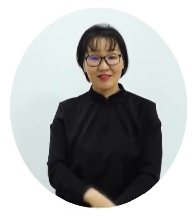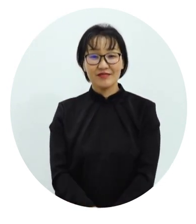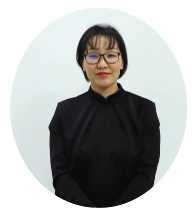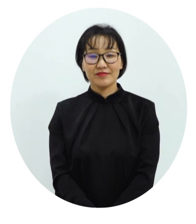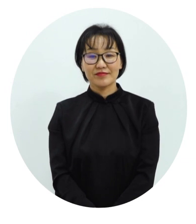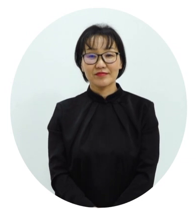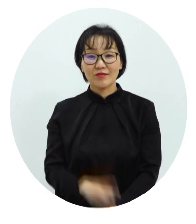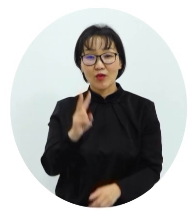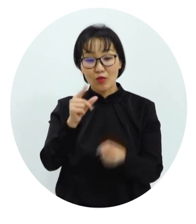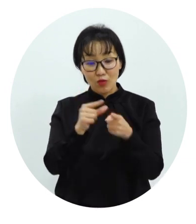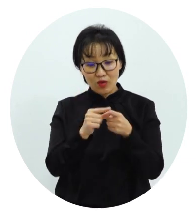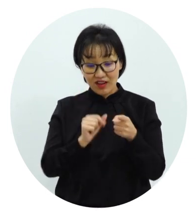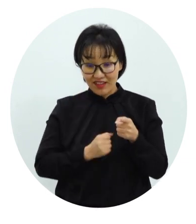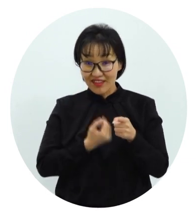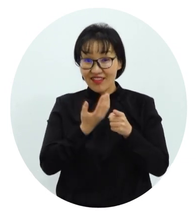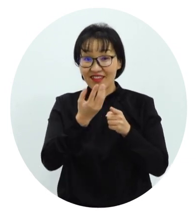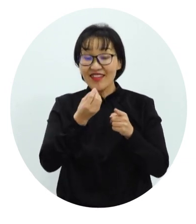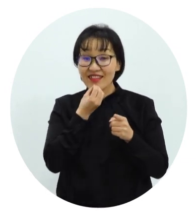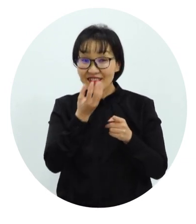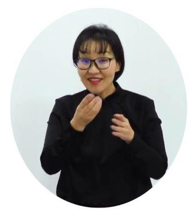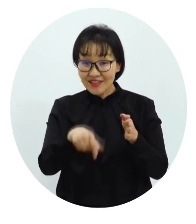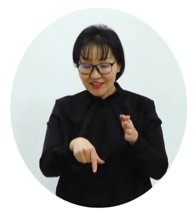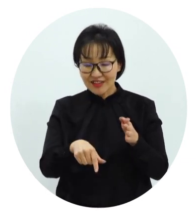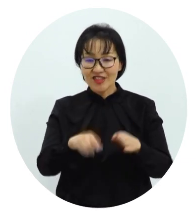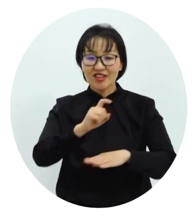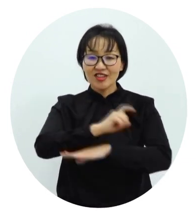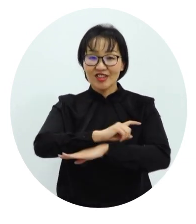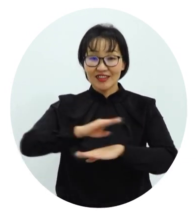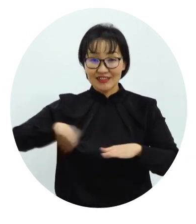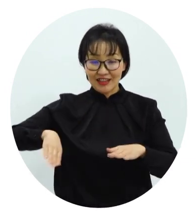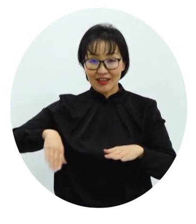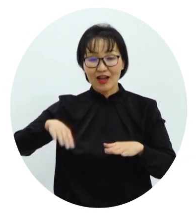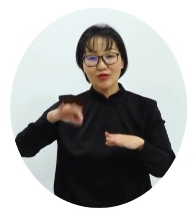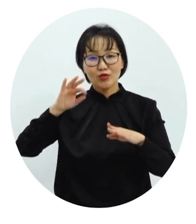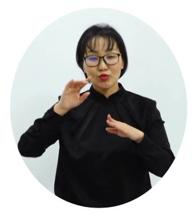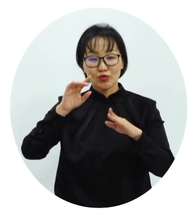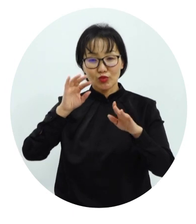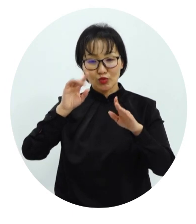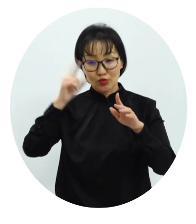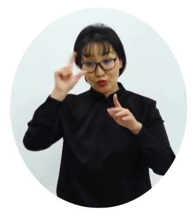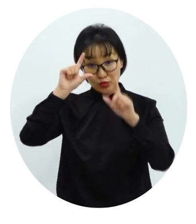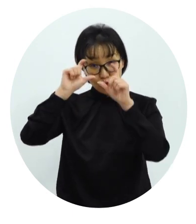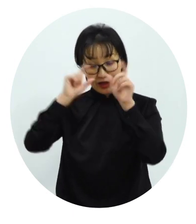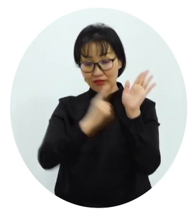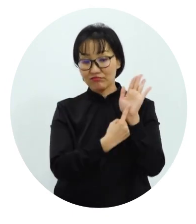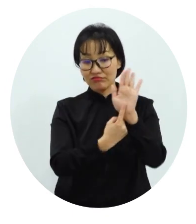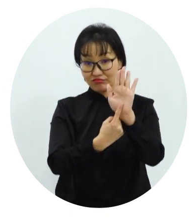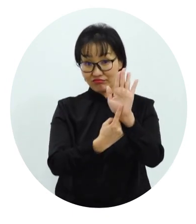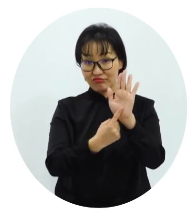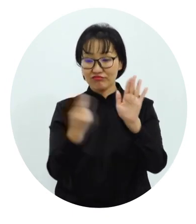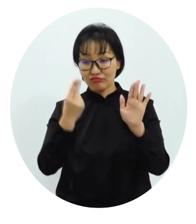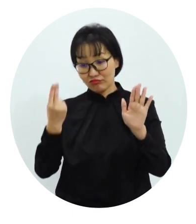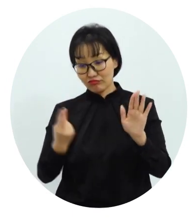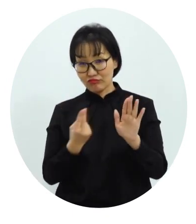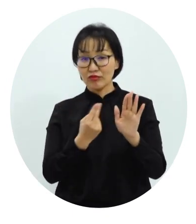За, үгээр илэрхийлж бичгээс гадна хүүхдүүдтэйгээ адилхан хичээлийнхаа дараа зургаар илэрхийлэн зурж бичиж болно шүү хүүхдүүдээ.